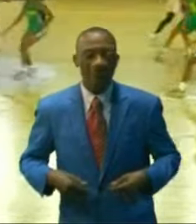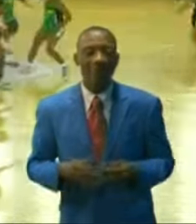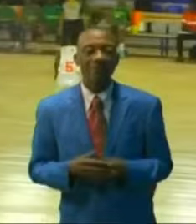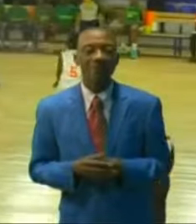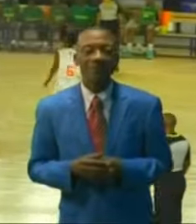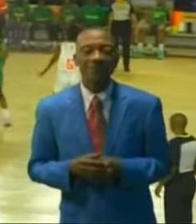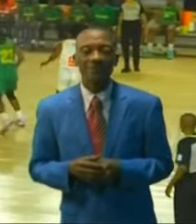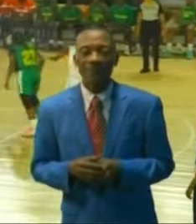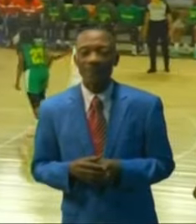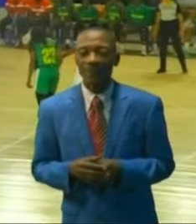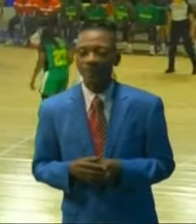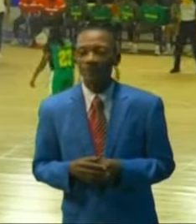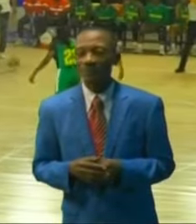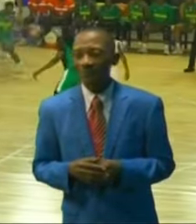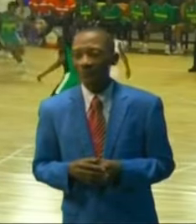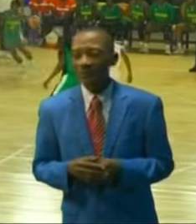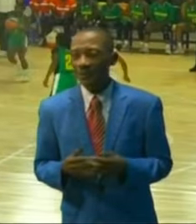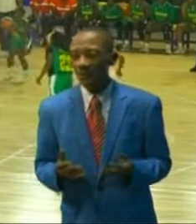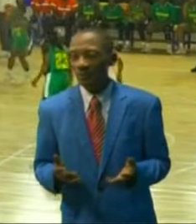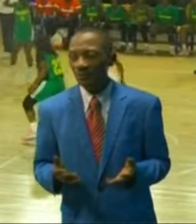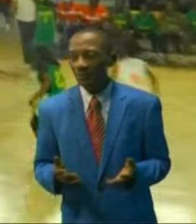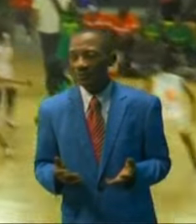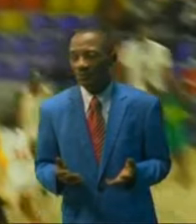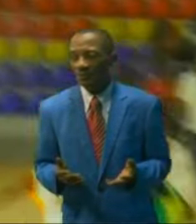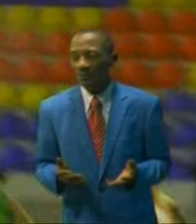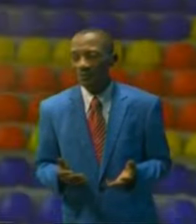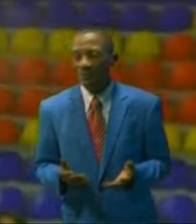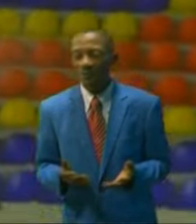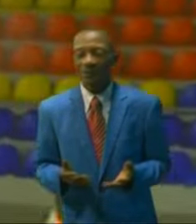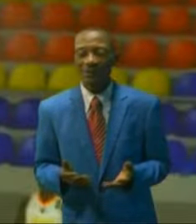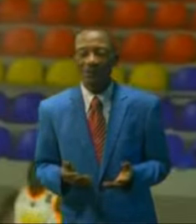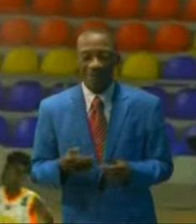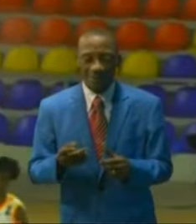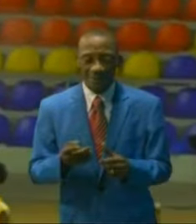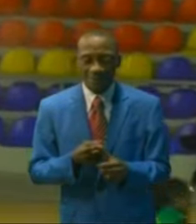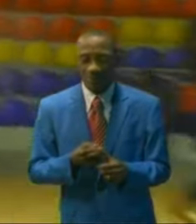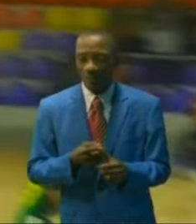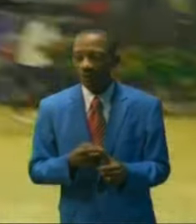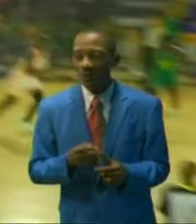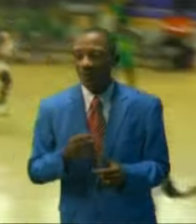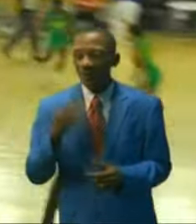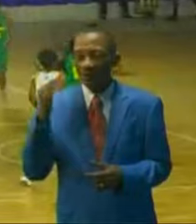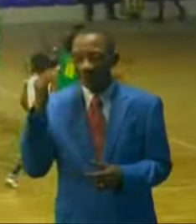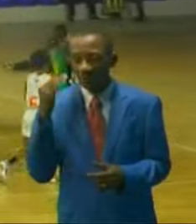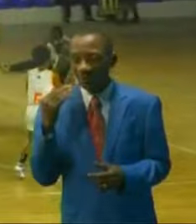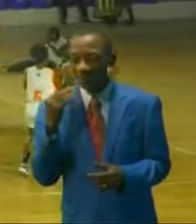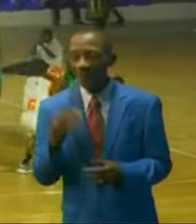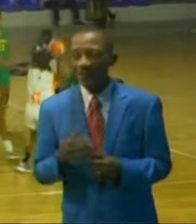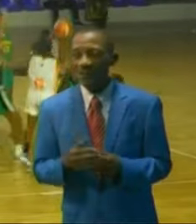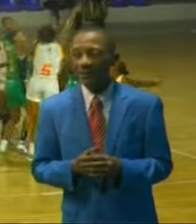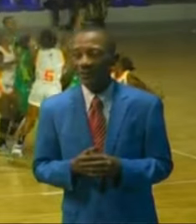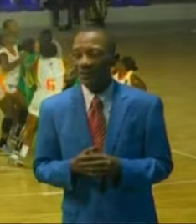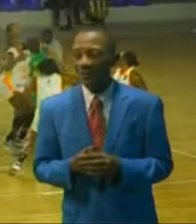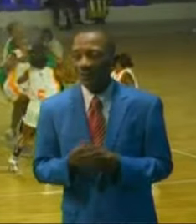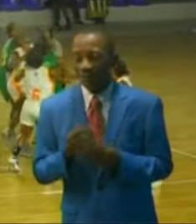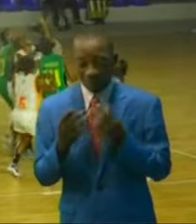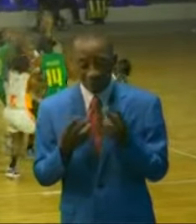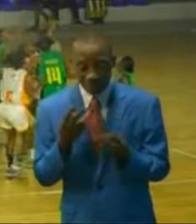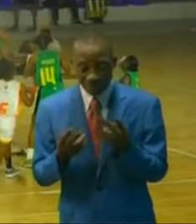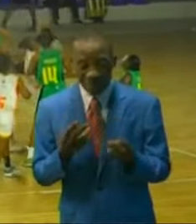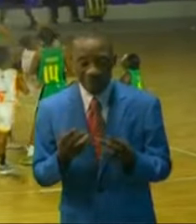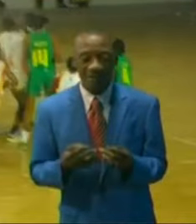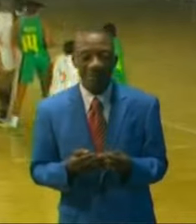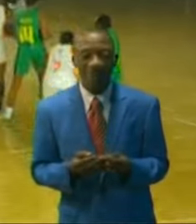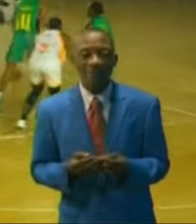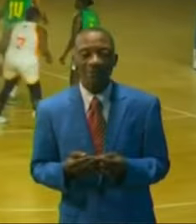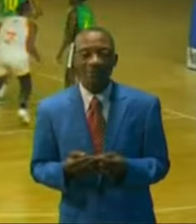quart-temps ont été largement dominées par les Camerounais avec un score de 8-0. La RDC a pu réduire la marque, néanmoins les Camerounaises ont remporté succès successivement